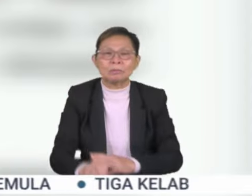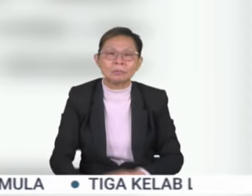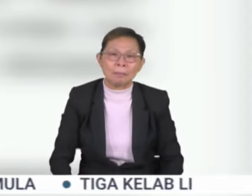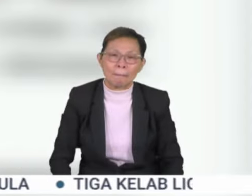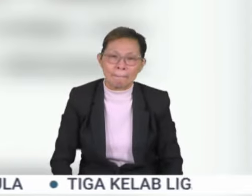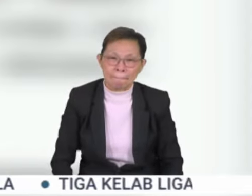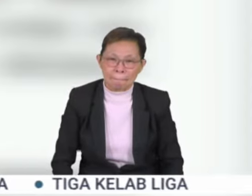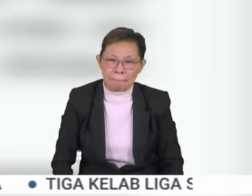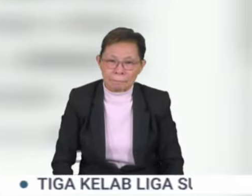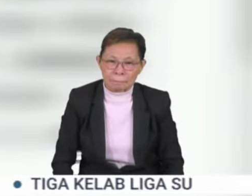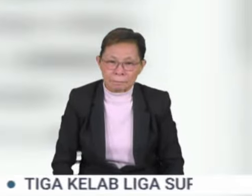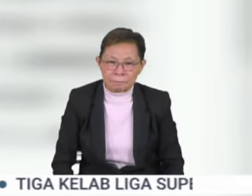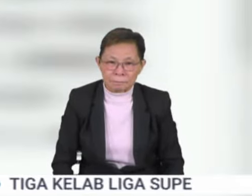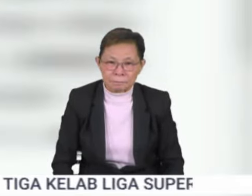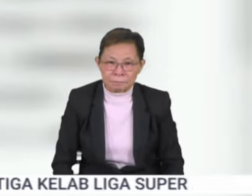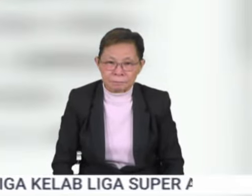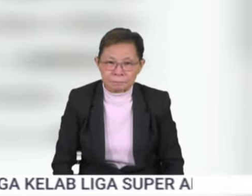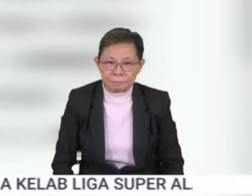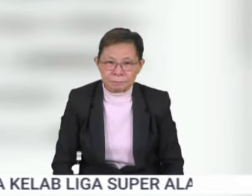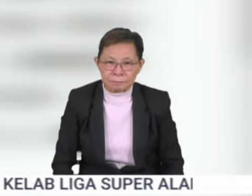Keseksaan.